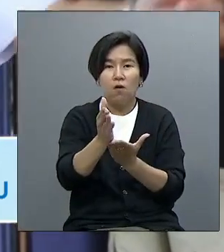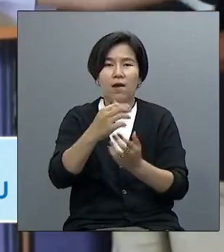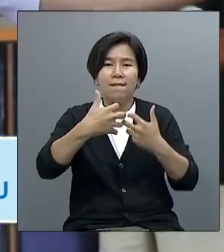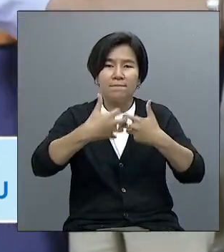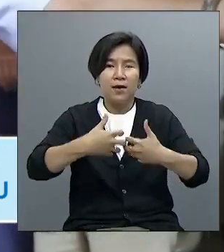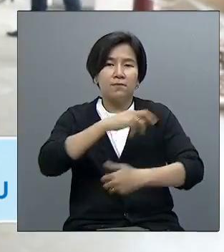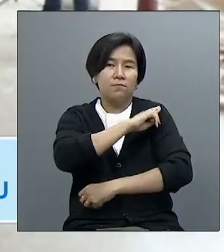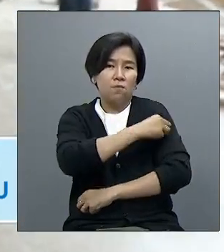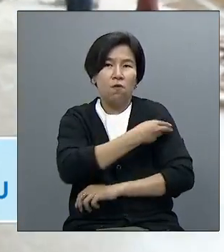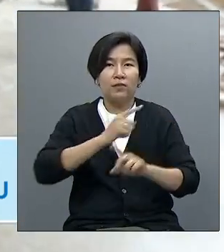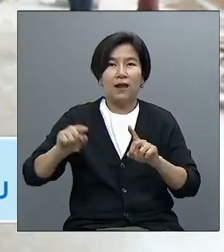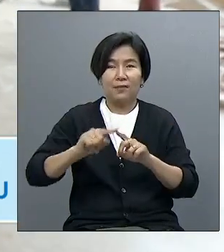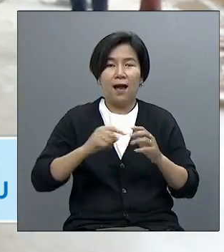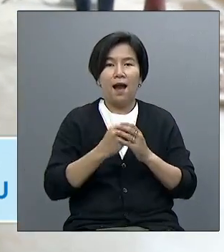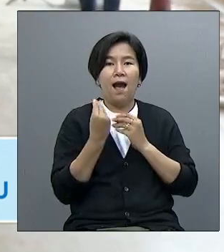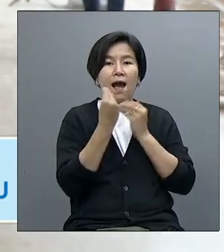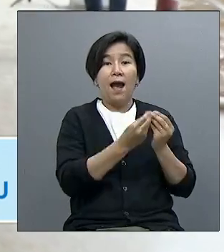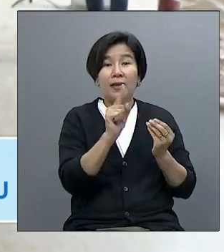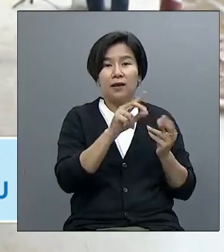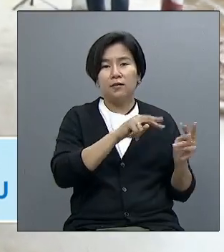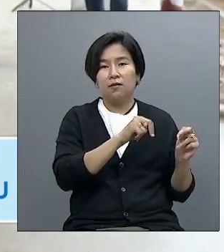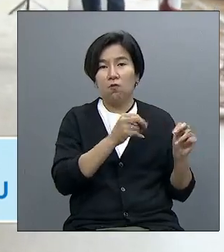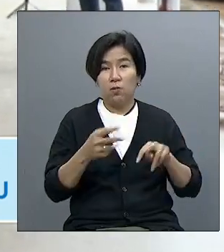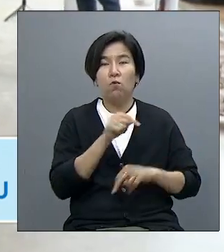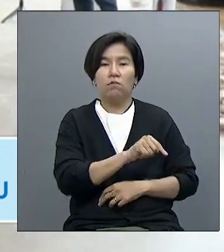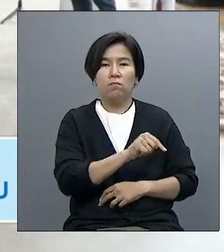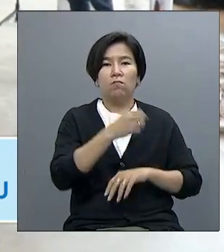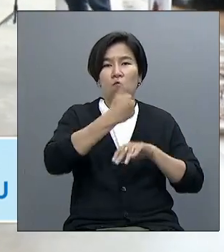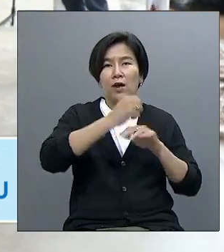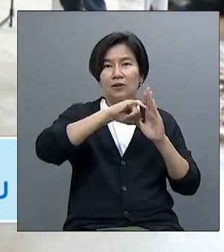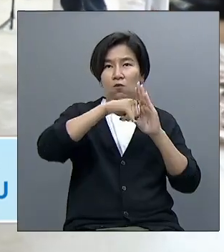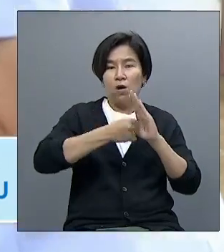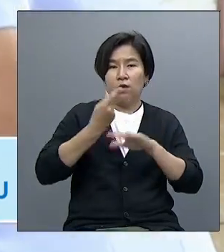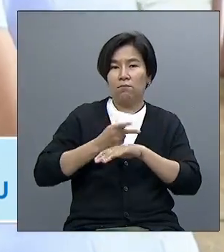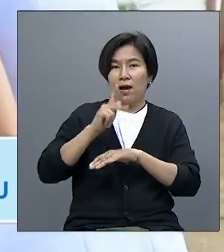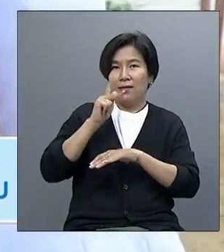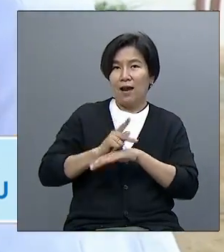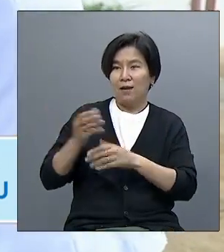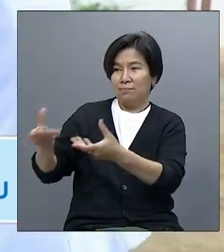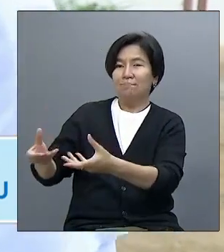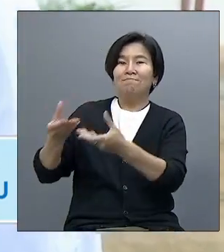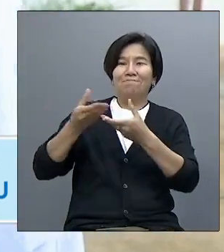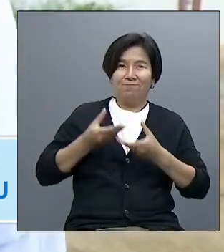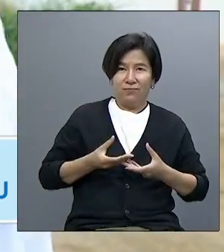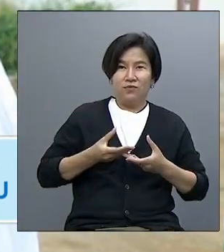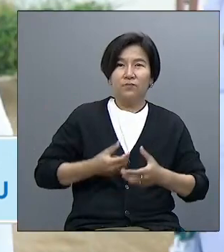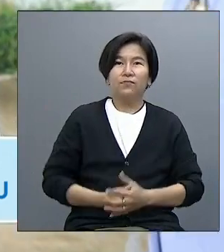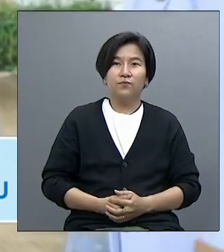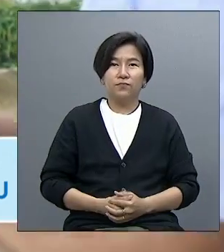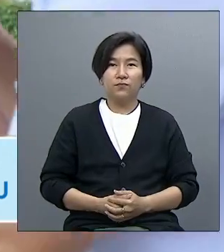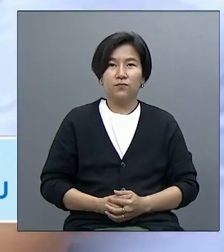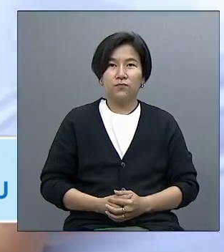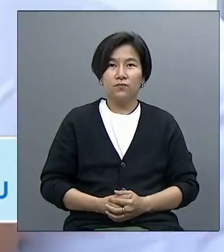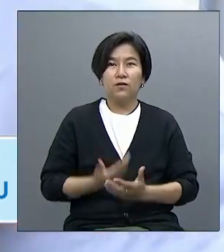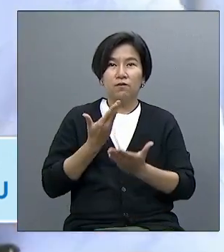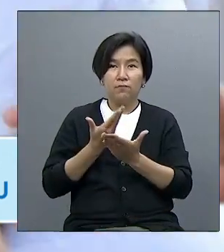อบแรกให้กับโรงพยาบาลนครพนมครับโดยมีผู้ว่าราชการจังหวัดนครพนมเป็นประธานพิธีรับมอบเครื่องมือทางการแพทย์ทางนี้เขาก็จะแบ่งง